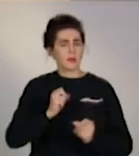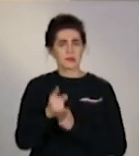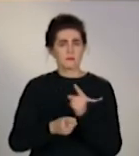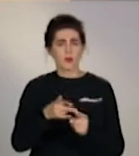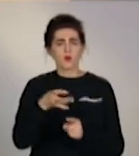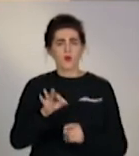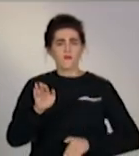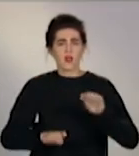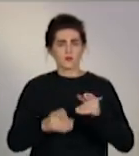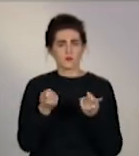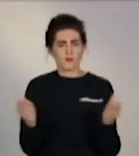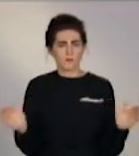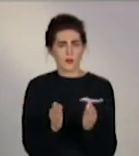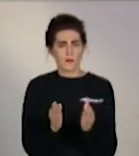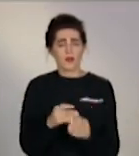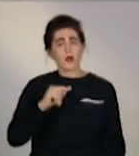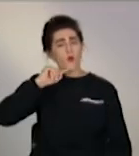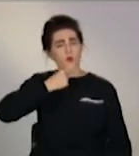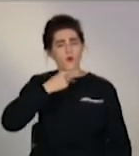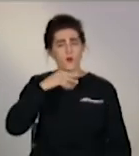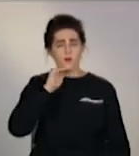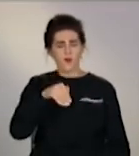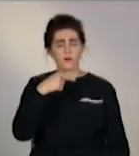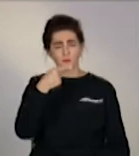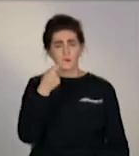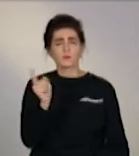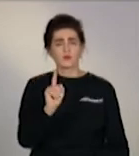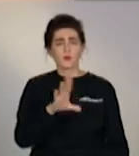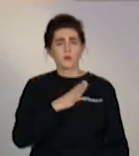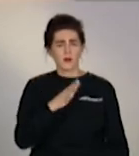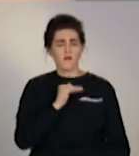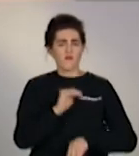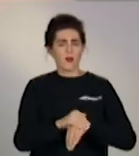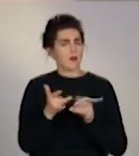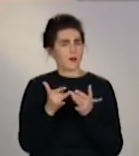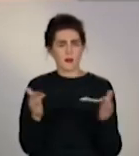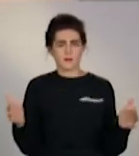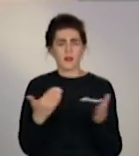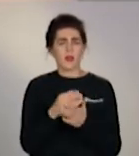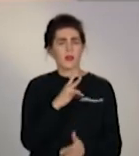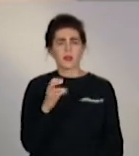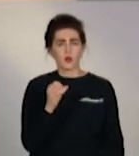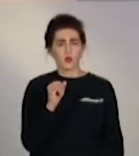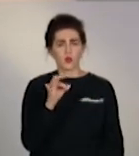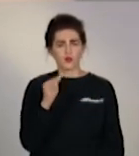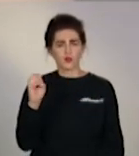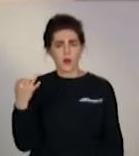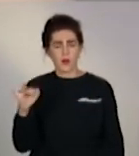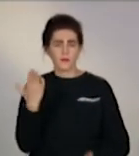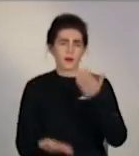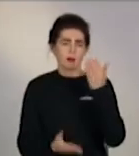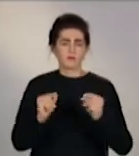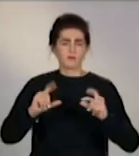вагу зменшують. Економісти ж зауважують, на вартість вплинуло декілька факторів – неврожай і здорожчання